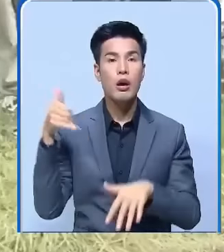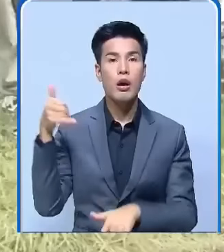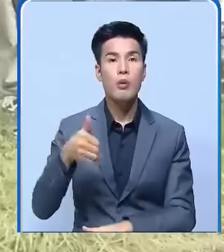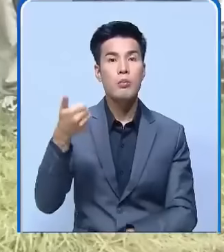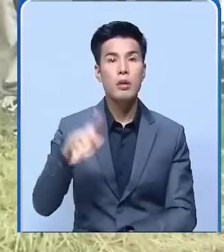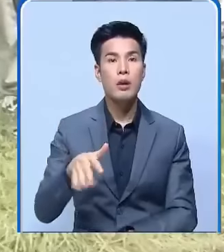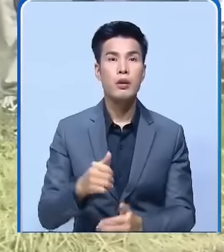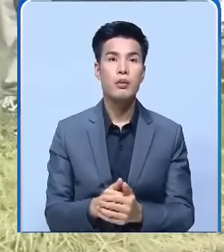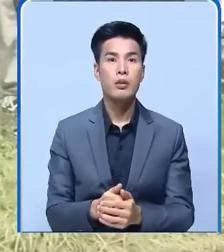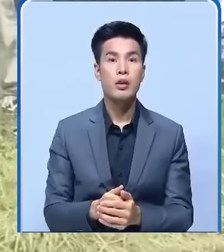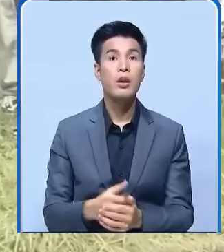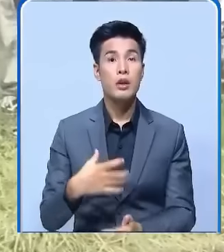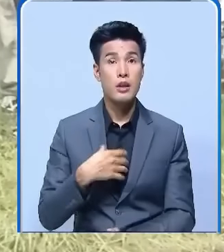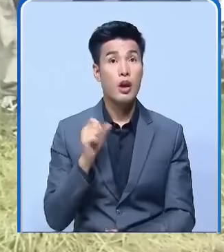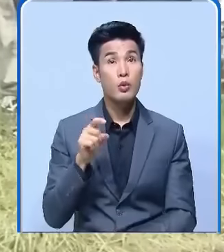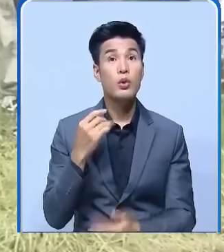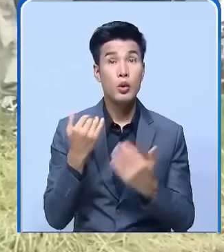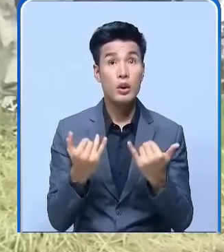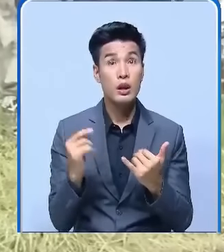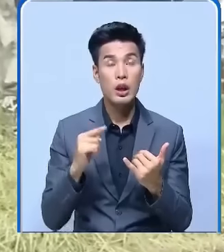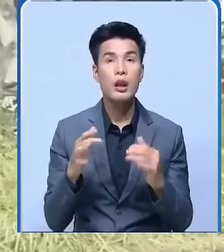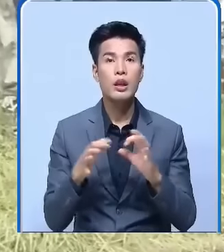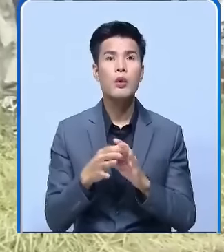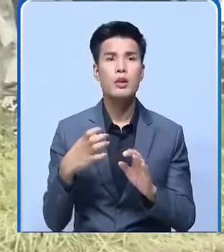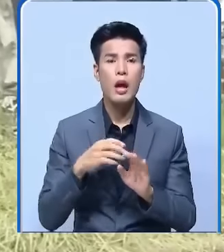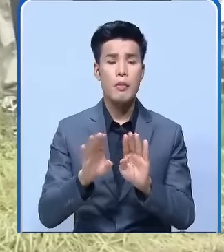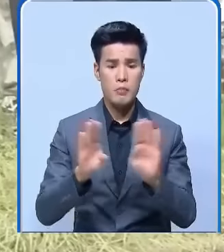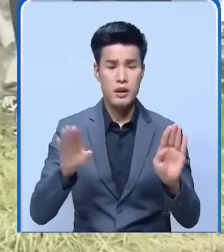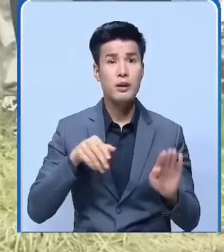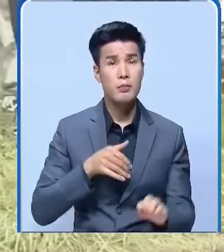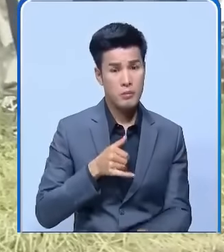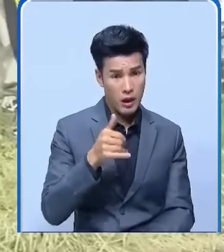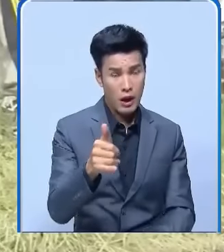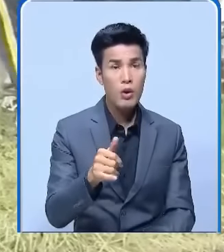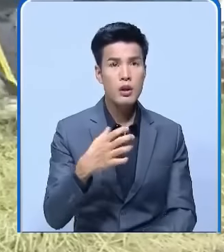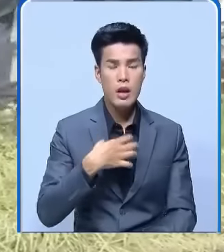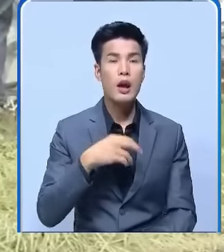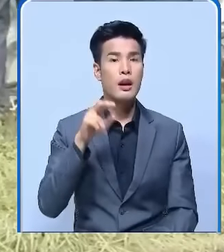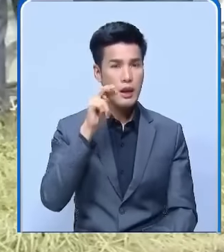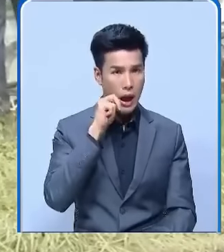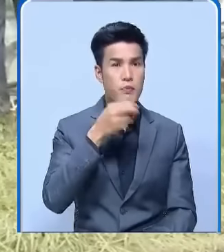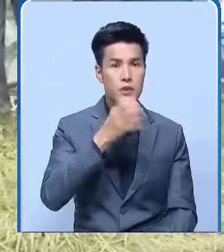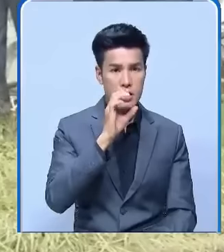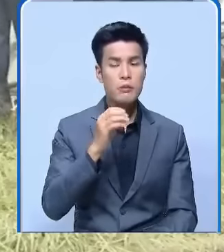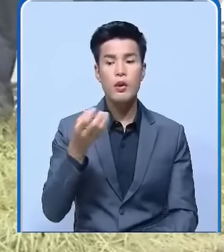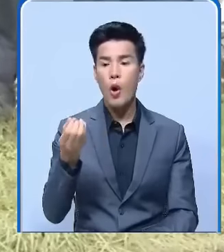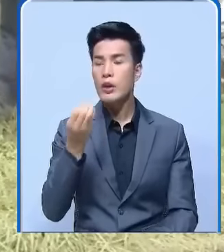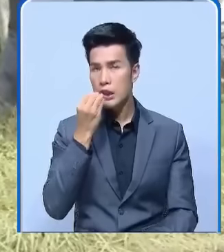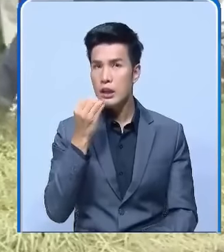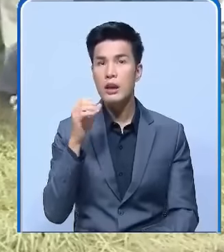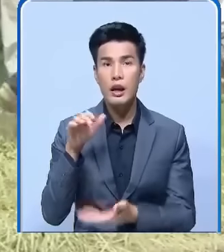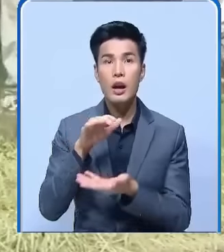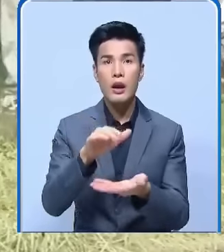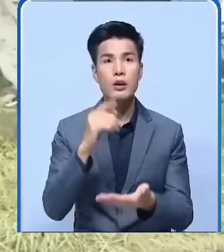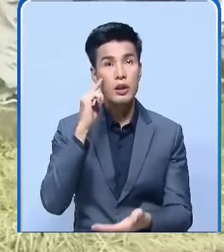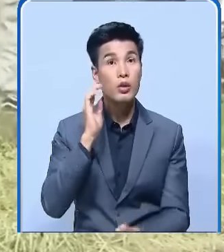โดยสิ่งที่ชาวบ้านต้องการเร่งด่วนตอนนี้ก็คือการเปิดทางเข้าหมู่บ้านครับแล้วก็ต้องการน้ำดื่มและอาหารแห้งเป็นหลักหลังจากนี้อาจ